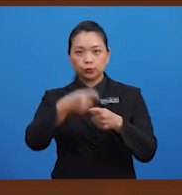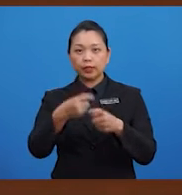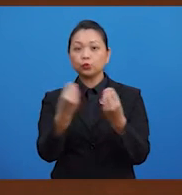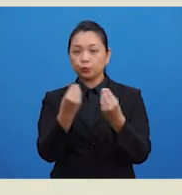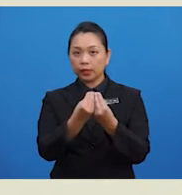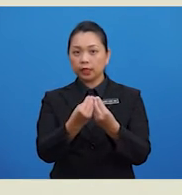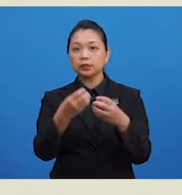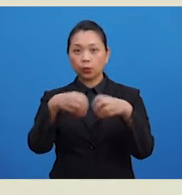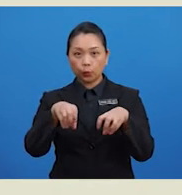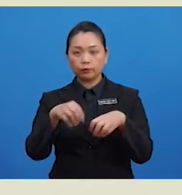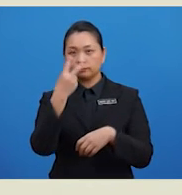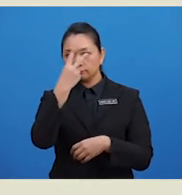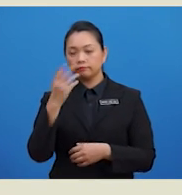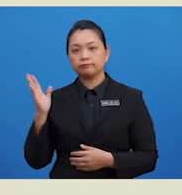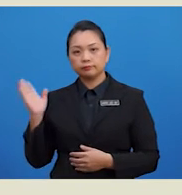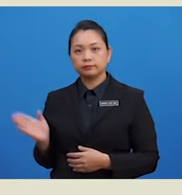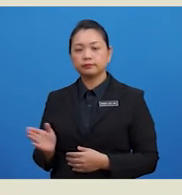ditetaskan.